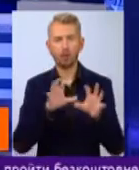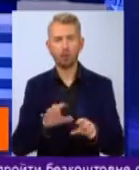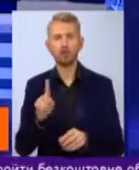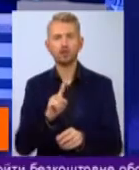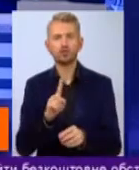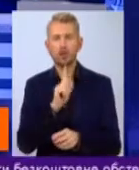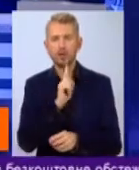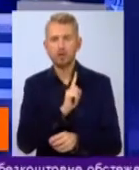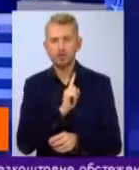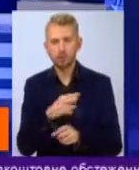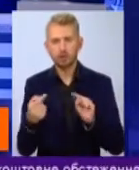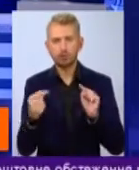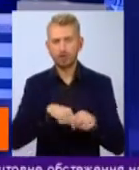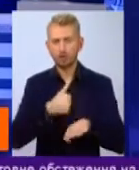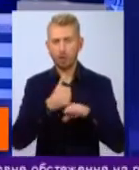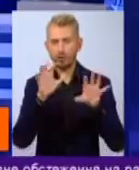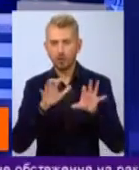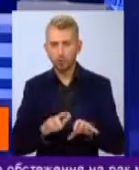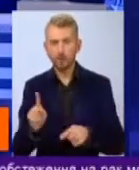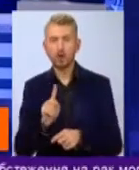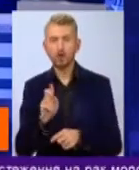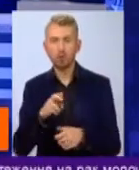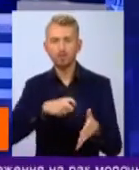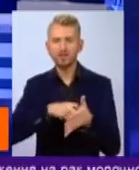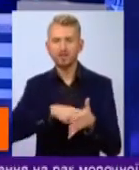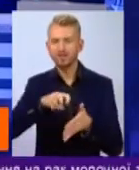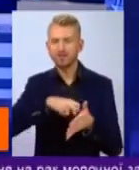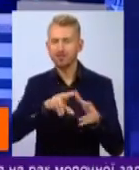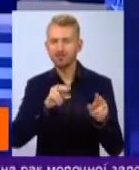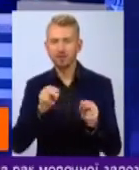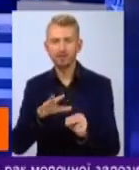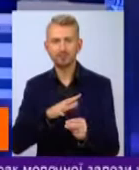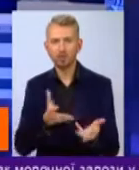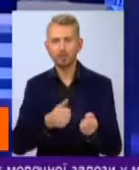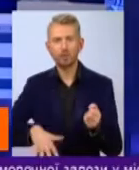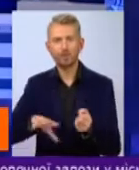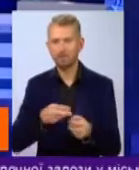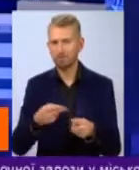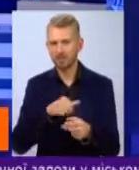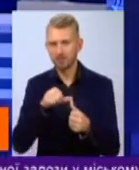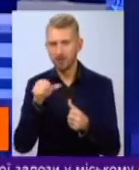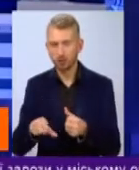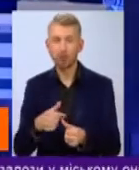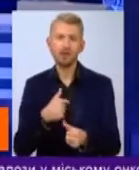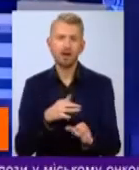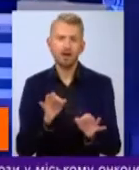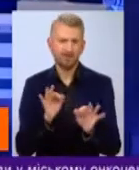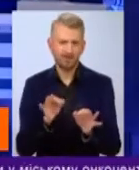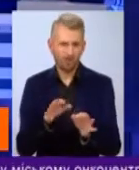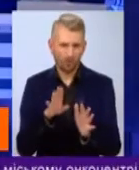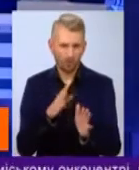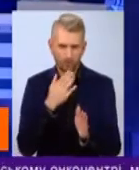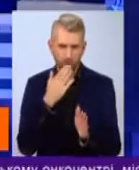не буде суперечити Конституції, щоб листи щастя приходили усім, без винятку. Я, звичайно, згущую фарби,